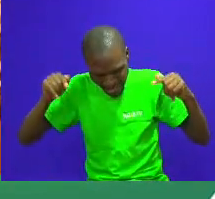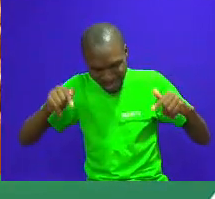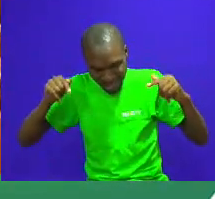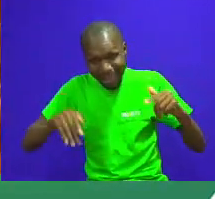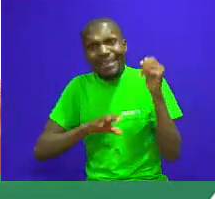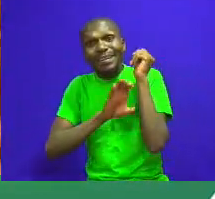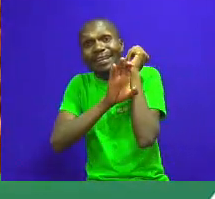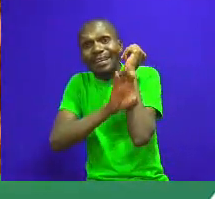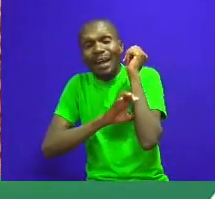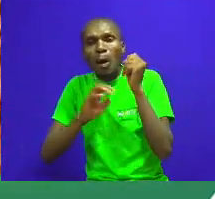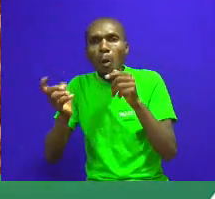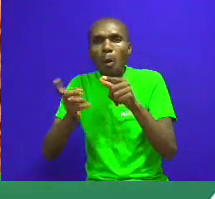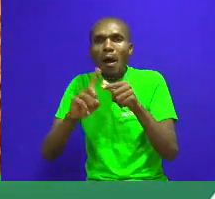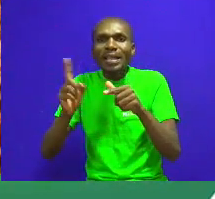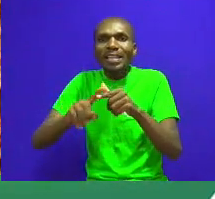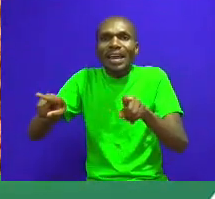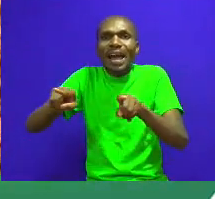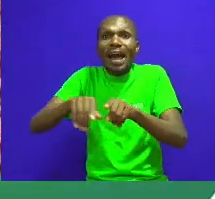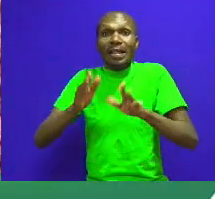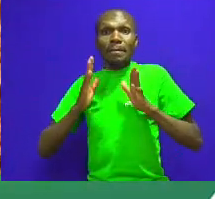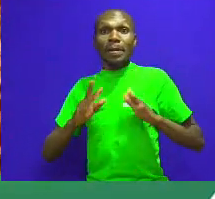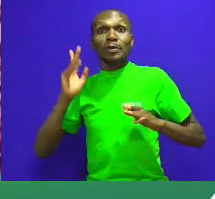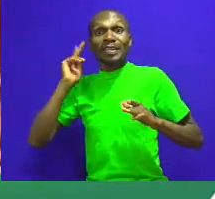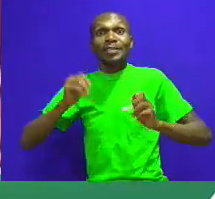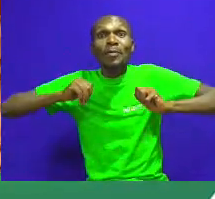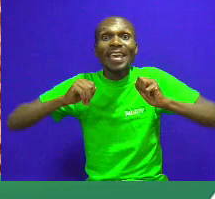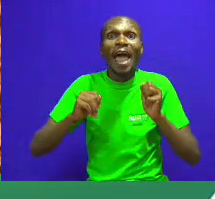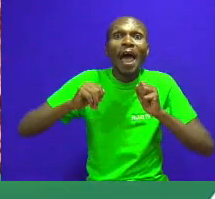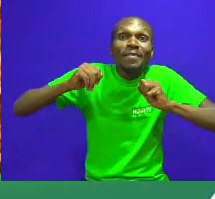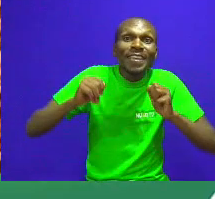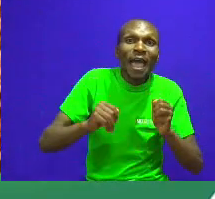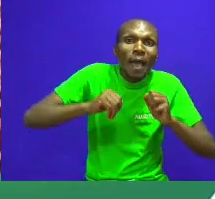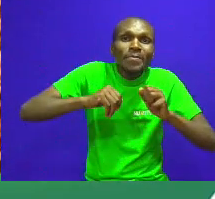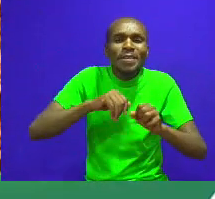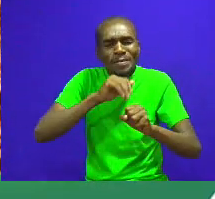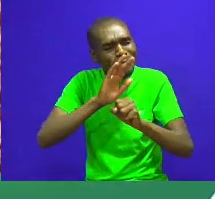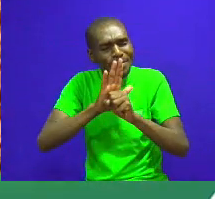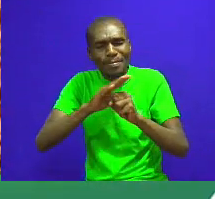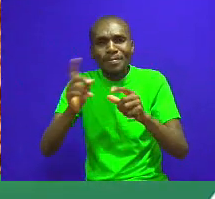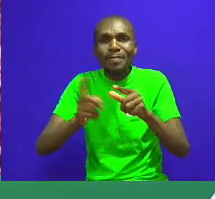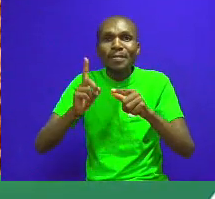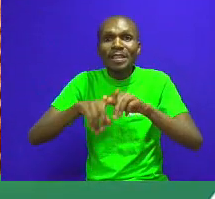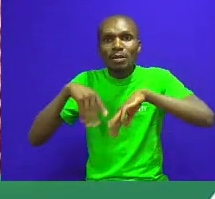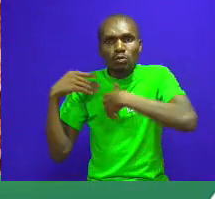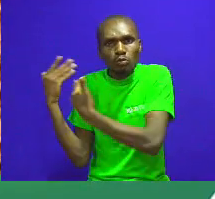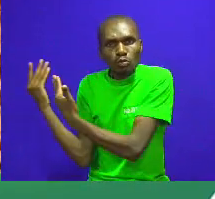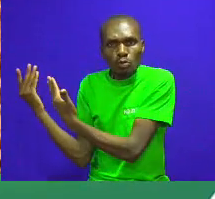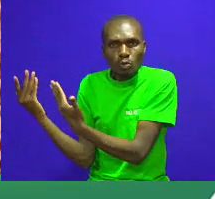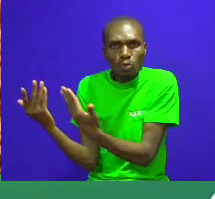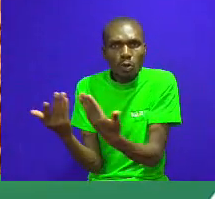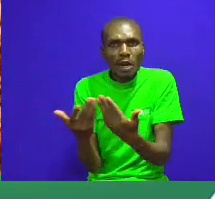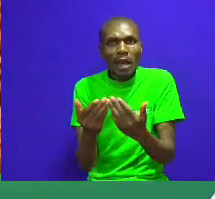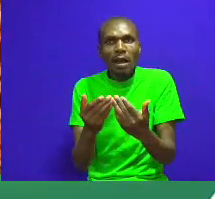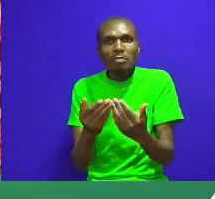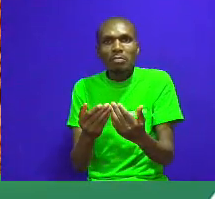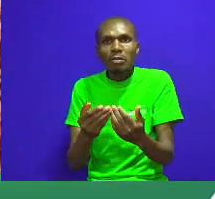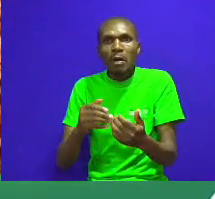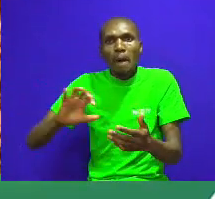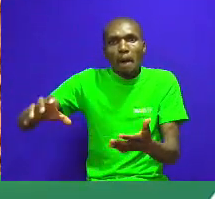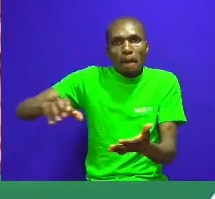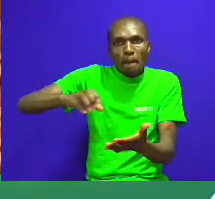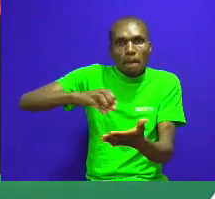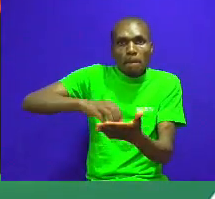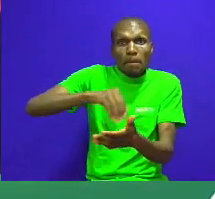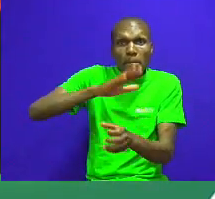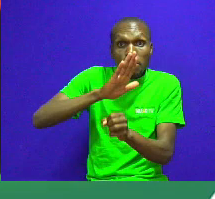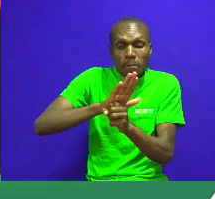nchini. Na sisi kama wa Kisii tunajivunia kwa kupata investment kubwa kama hii kuja huku